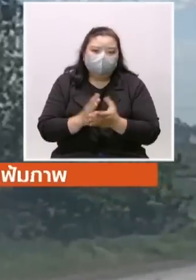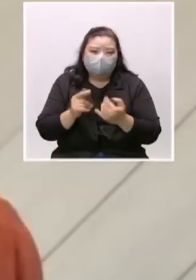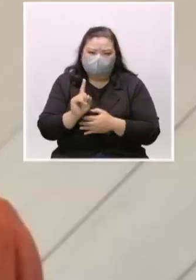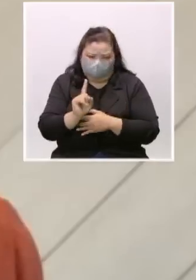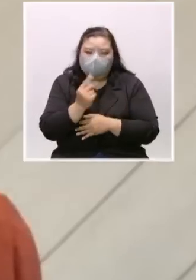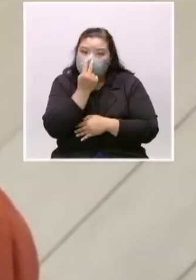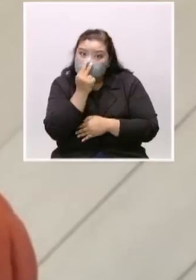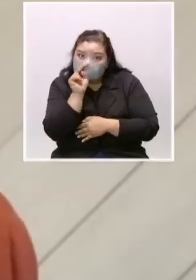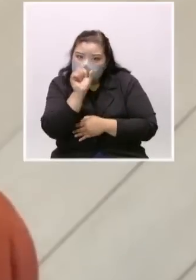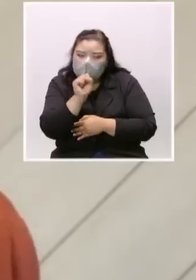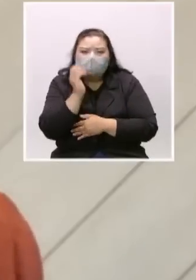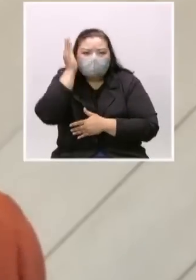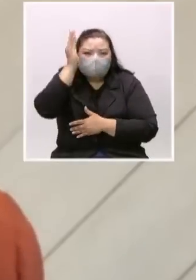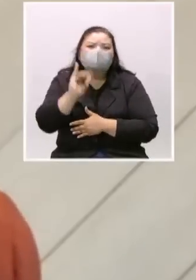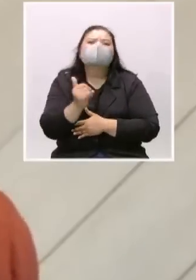ติดตามกนต่อไปว่า